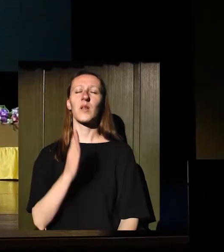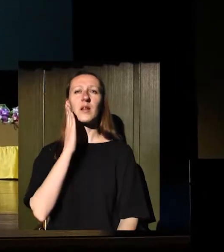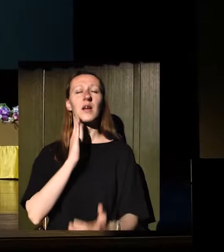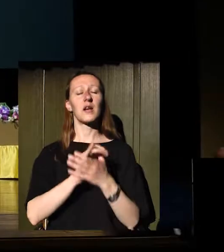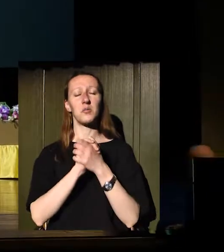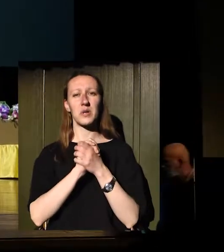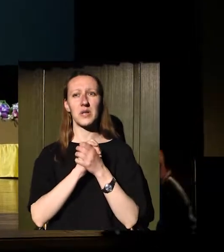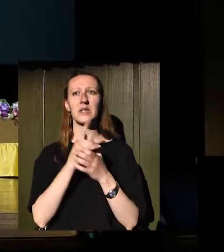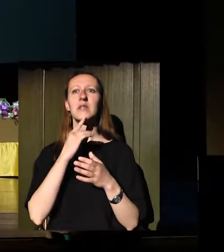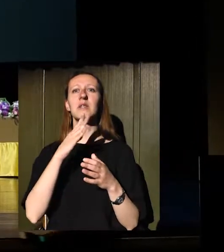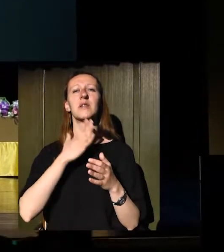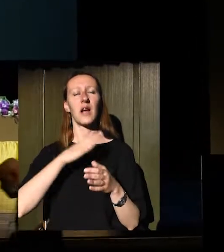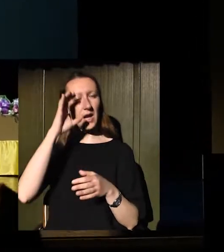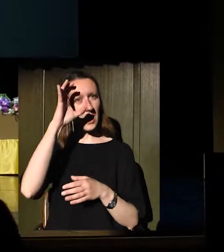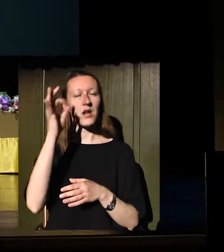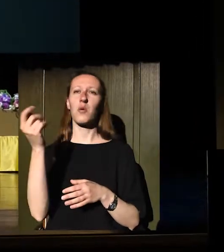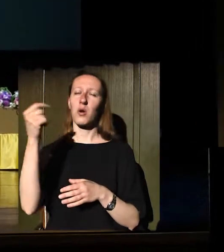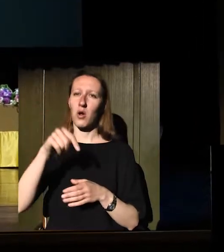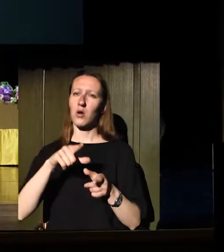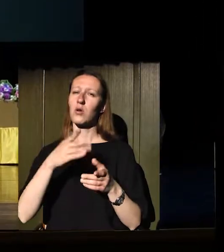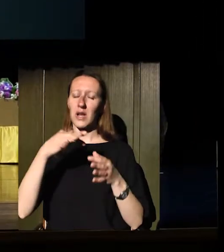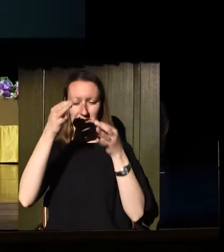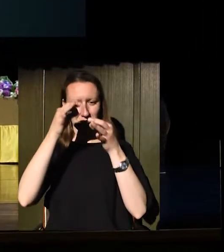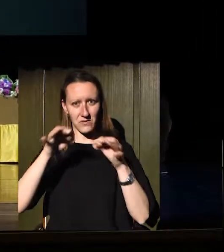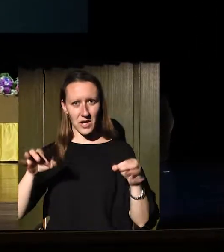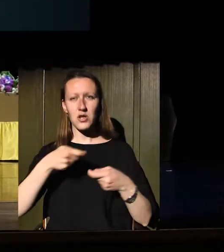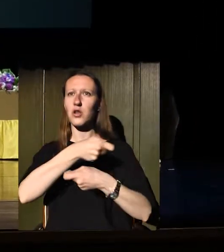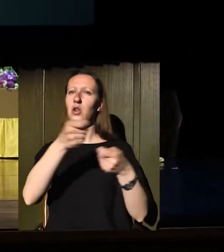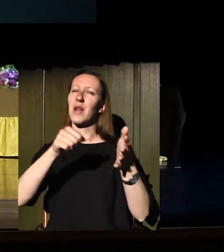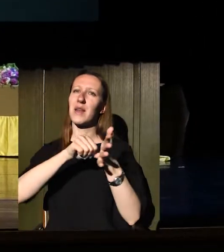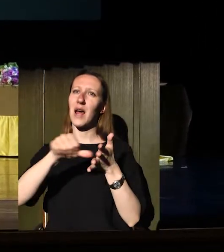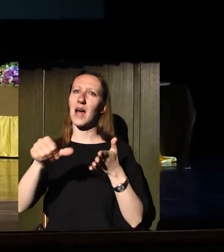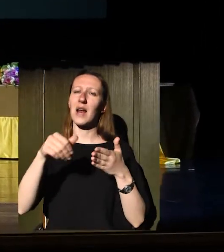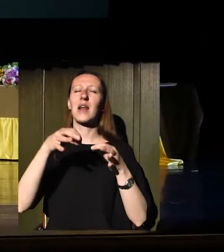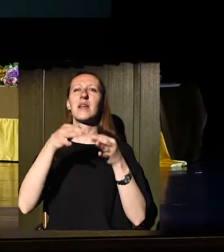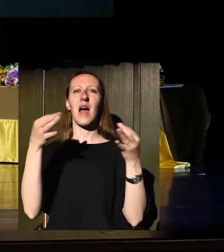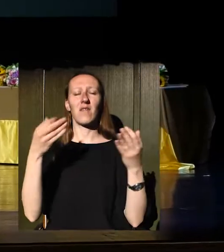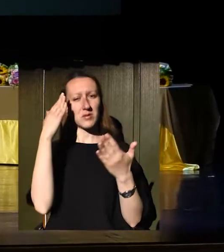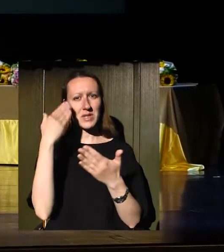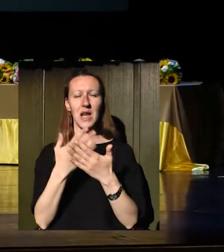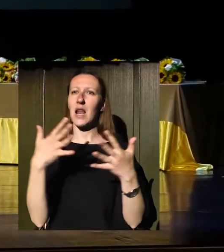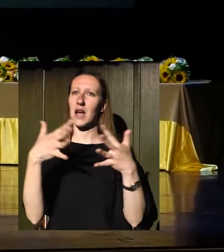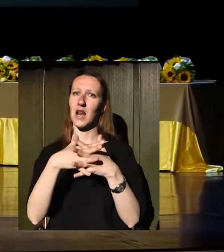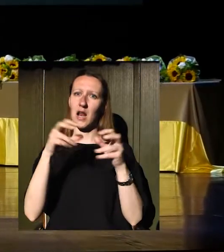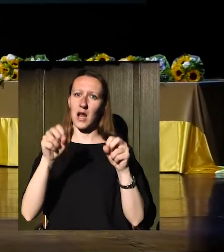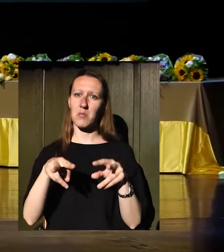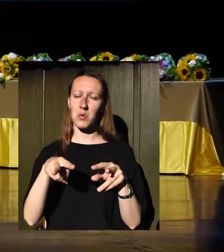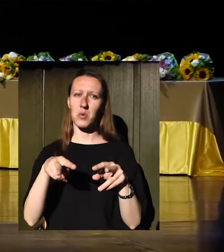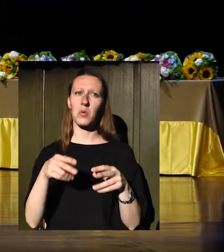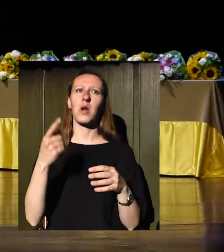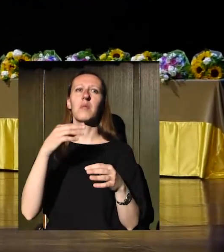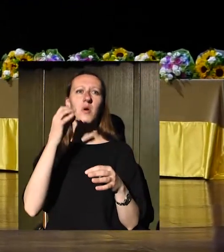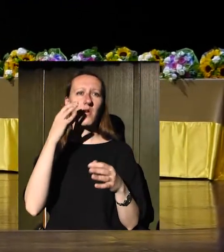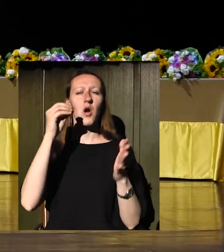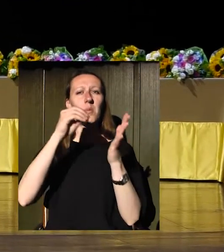Dragi prijatelji, cijenjeni gledatelji, dobrodošli na svečanost dodjele nagrada i javnih priznanja grada Pule Pola